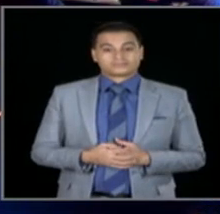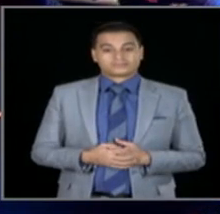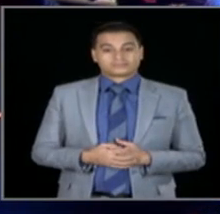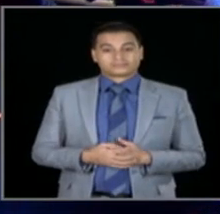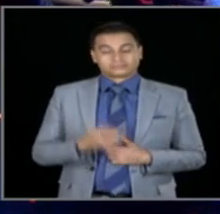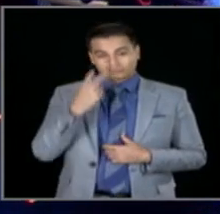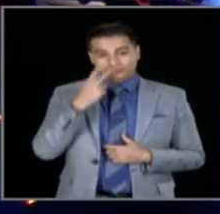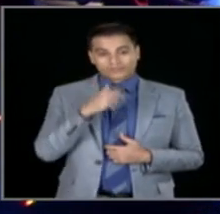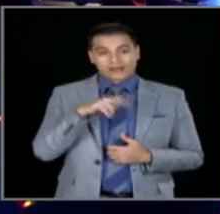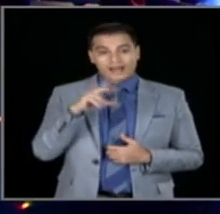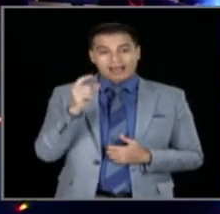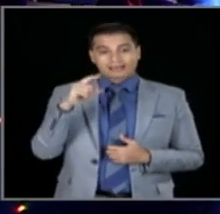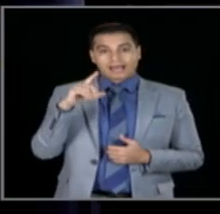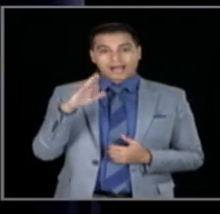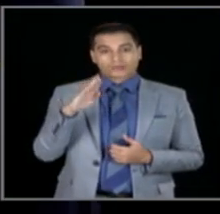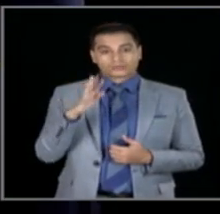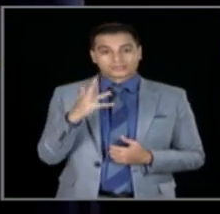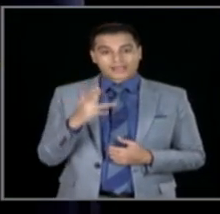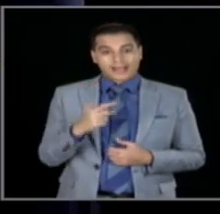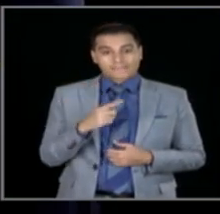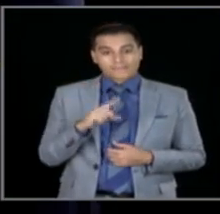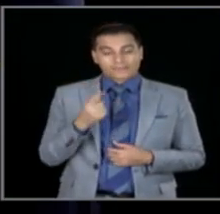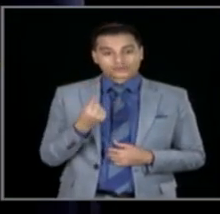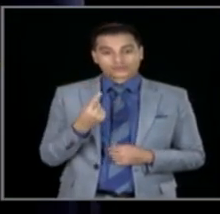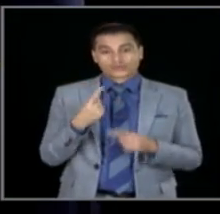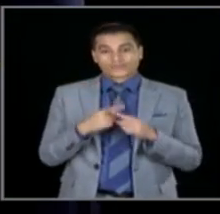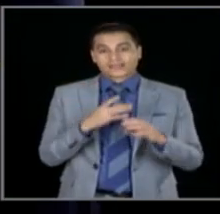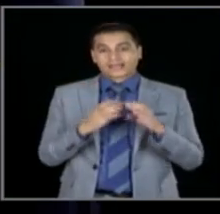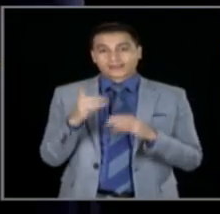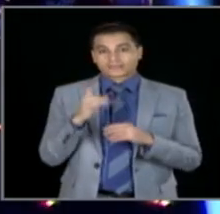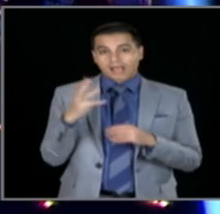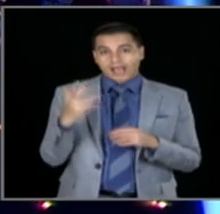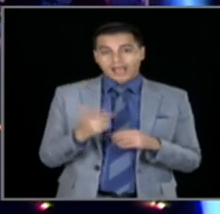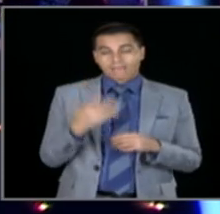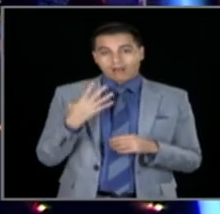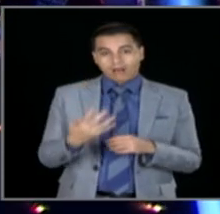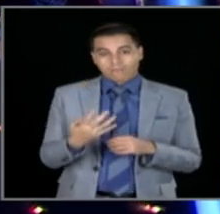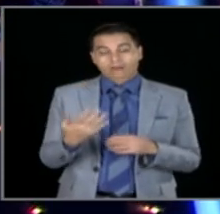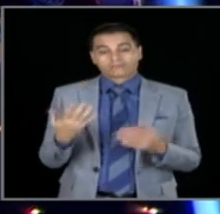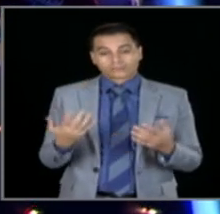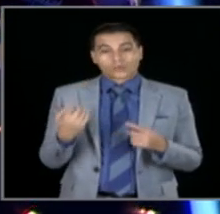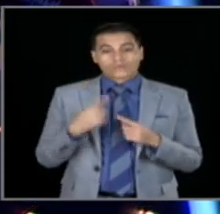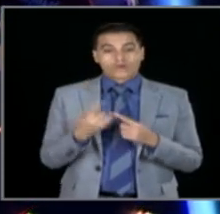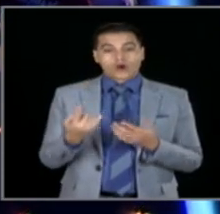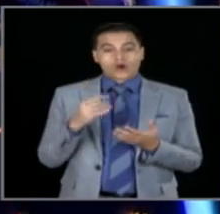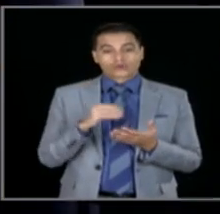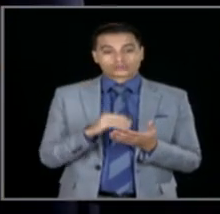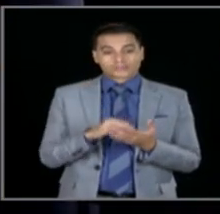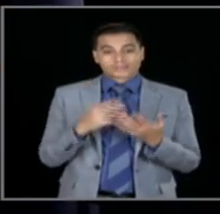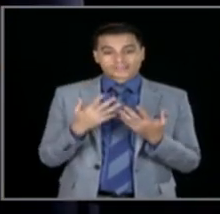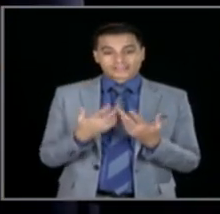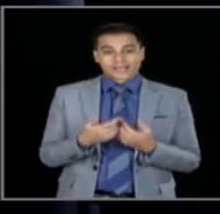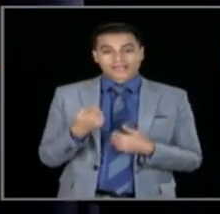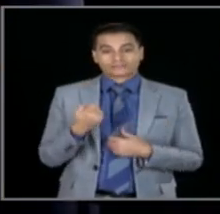هنشوف الاندلس كنتو كام 15 وكام اجابه صح وعشان وقت هديه من نانسي